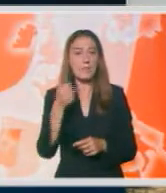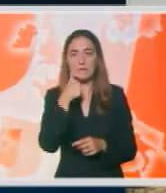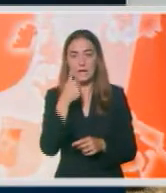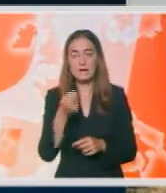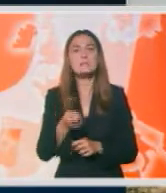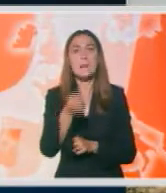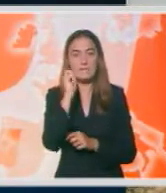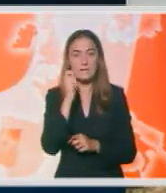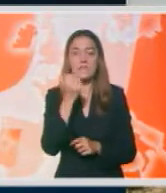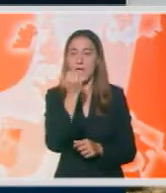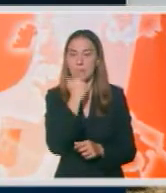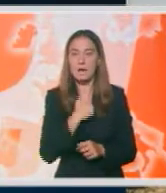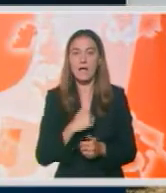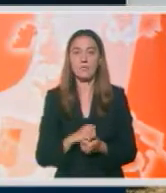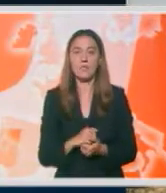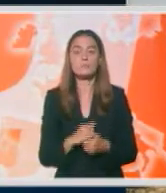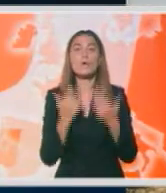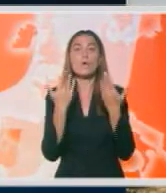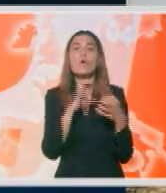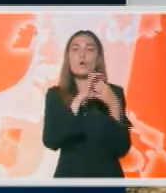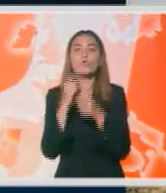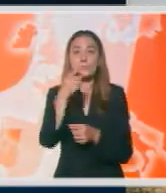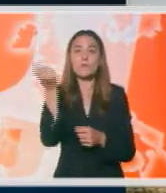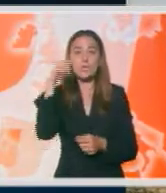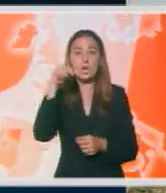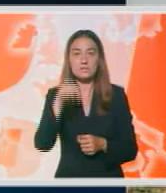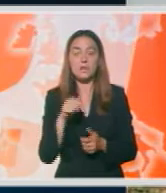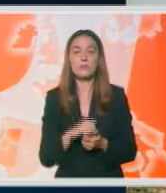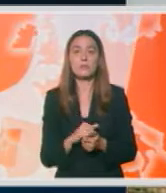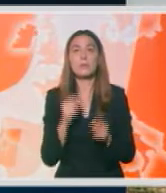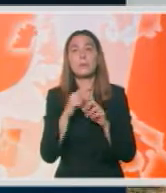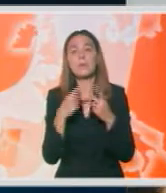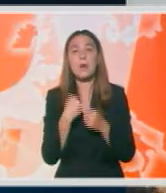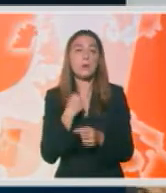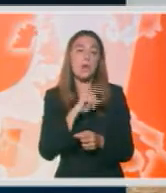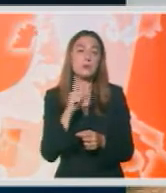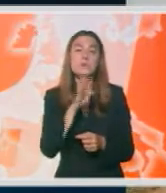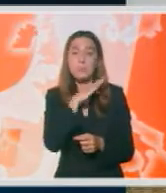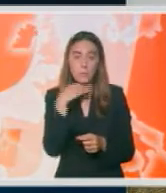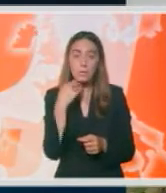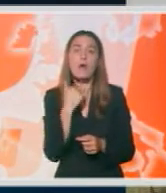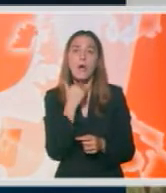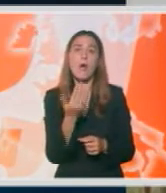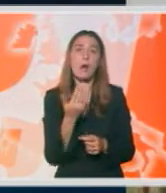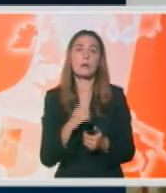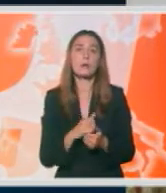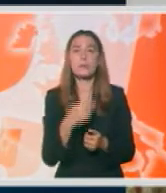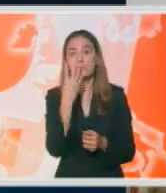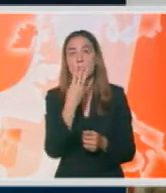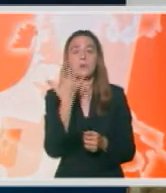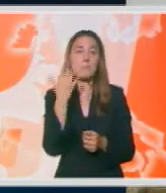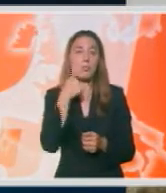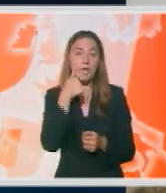Za pecanje je pravo. Koliko često vi dolazite ovde? Pa, nisam baš tako puno, ali na 4-5